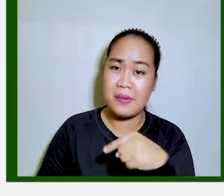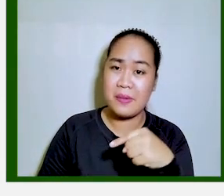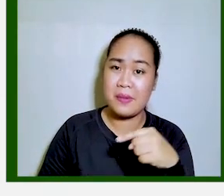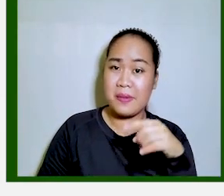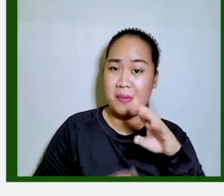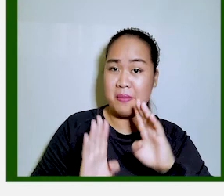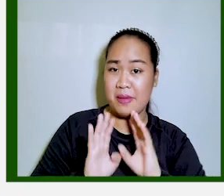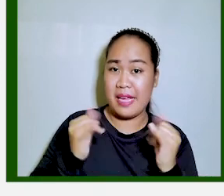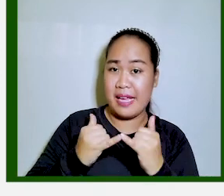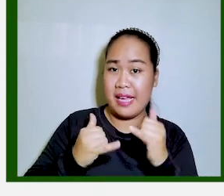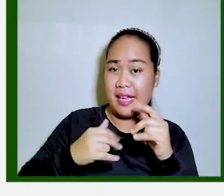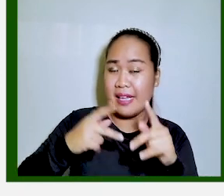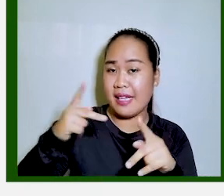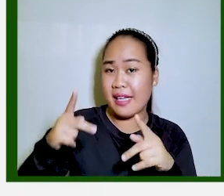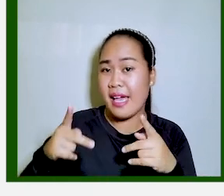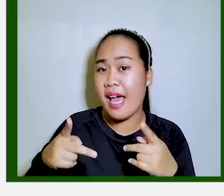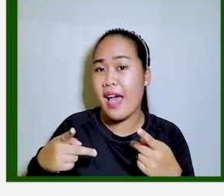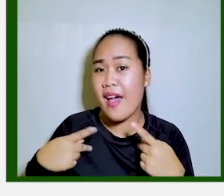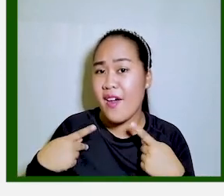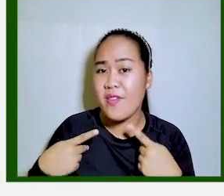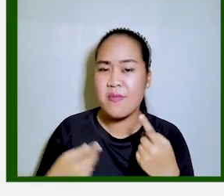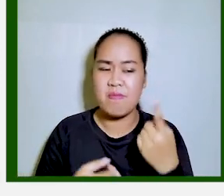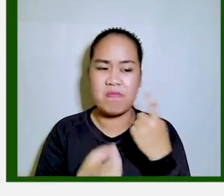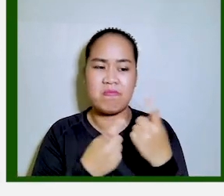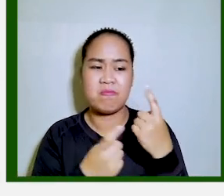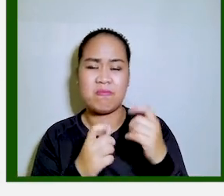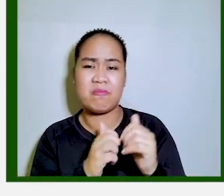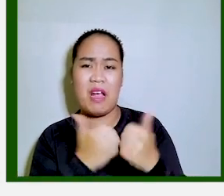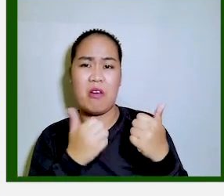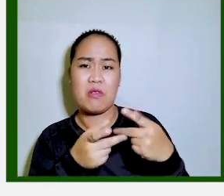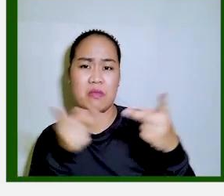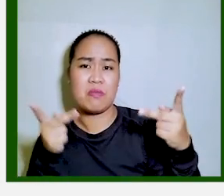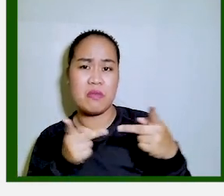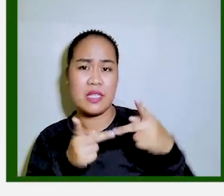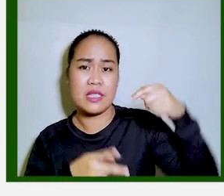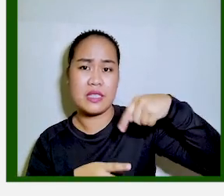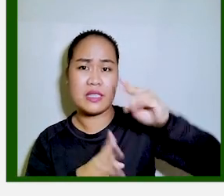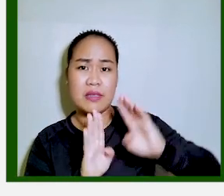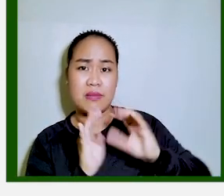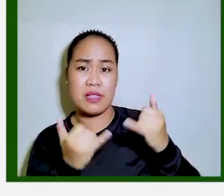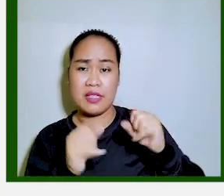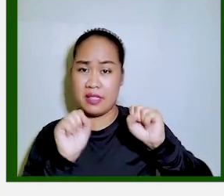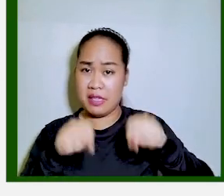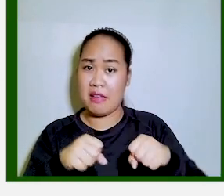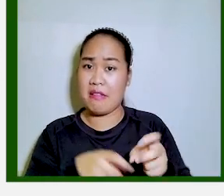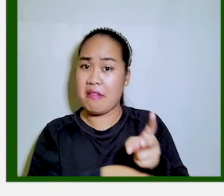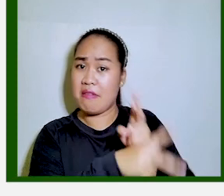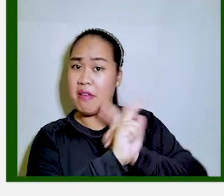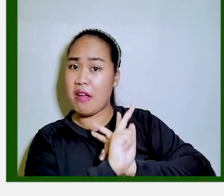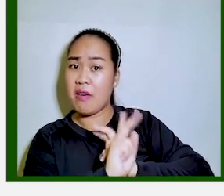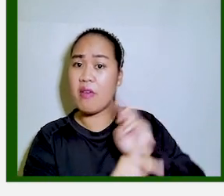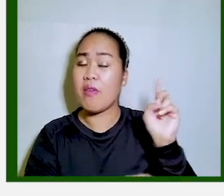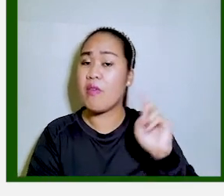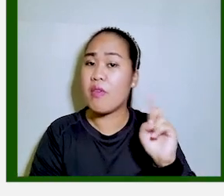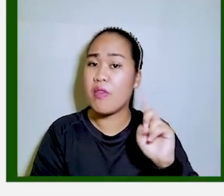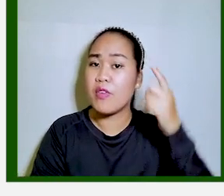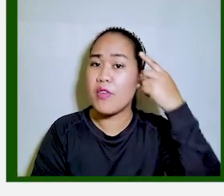din po tayo na yung facilities ho ba ng barangay, pwede nang hiramin para